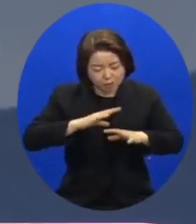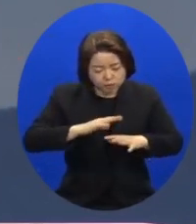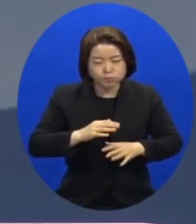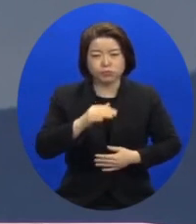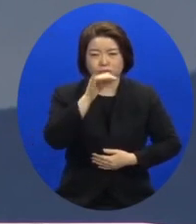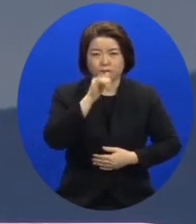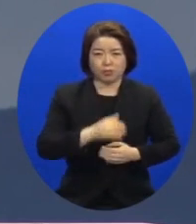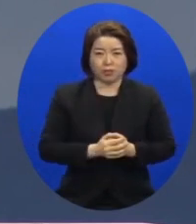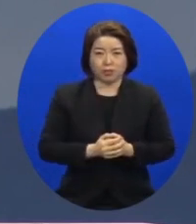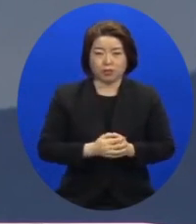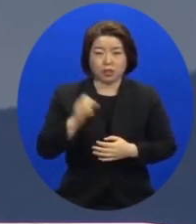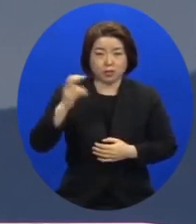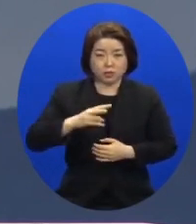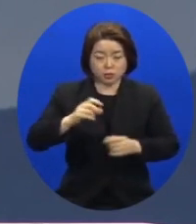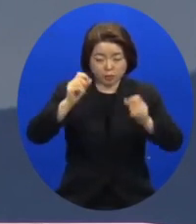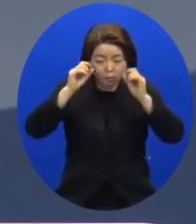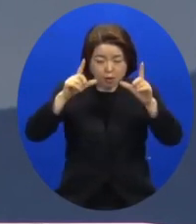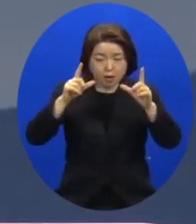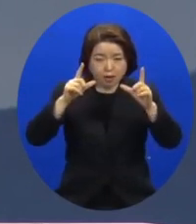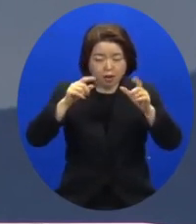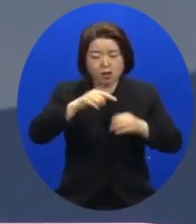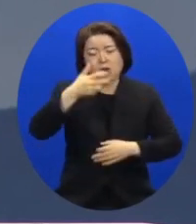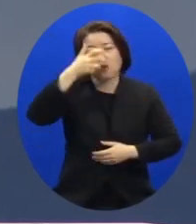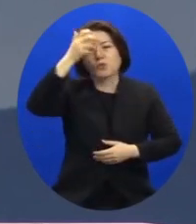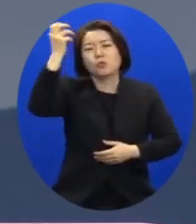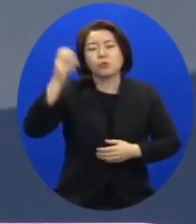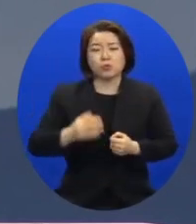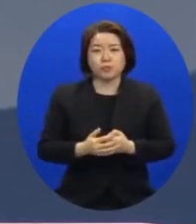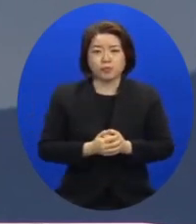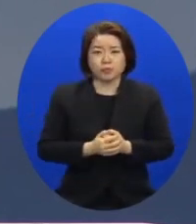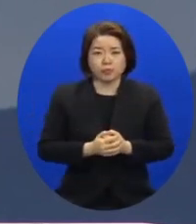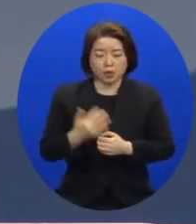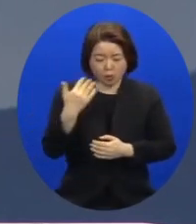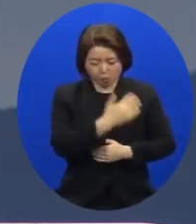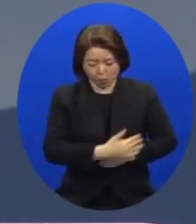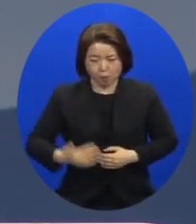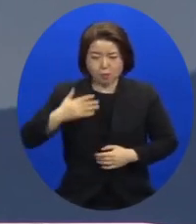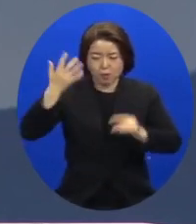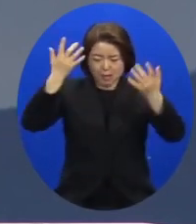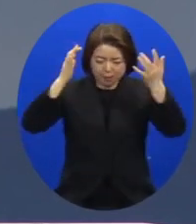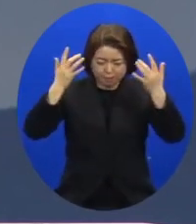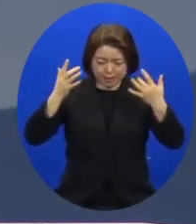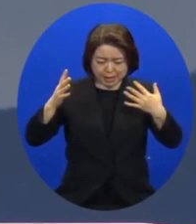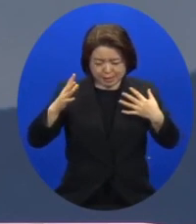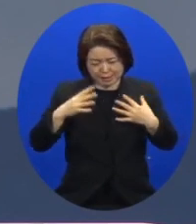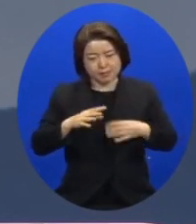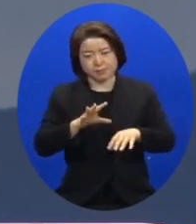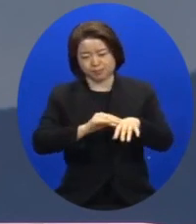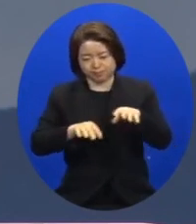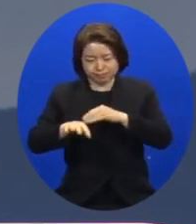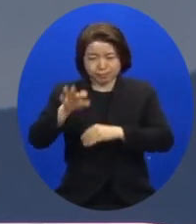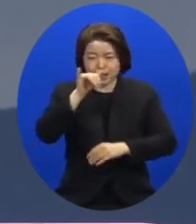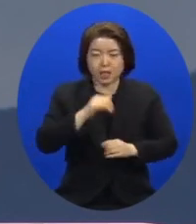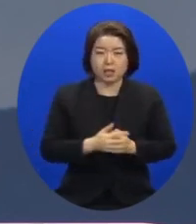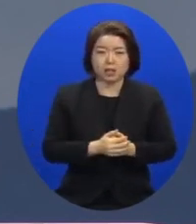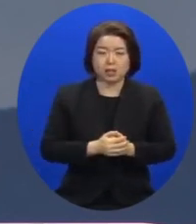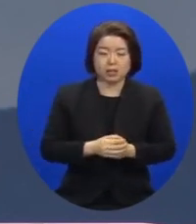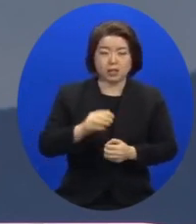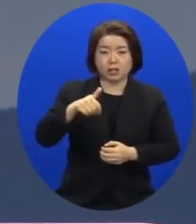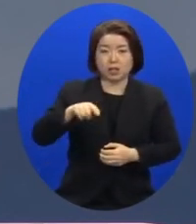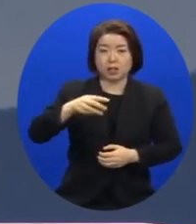그리고는 깼어요 꿈이었어요 온몸의 땀이 다 젖었어요 거실로